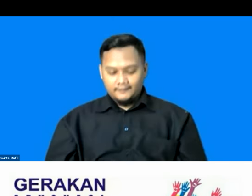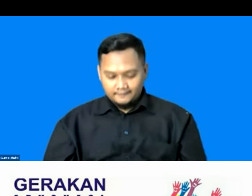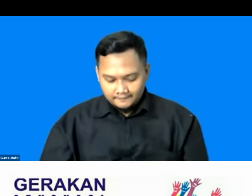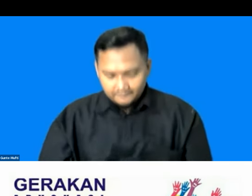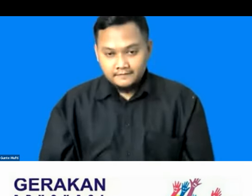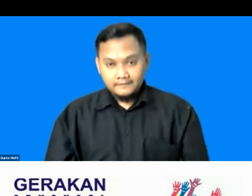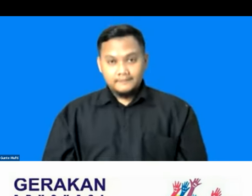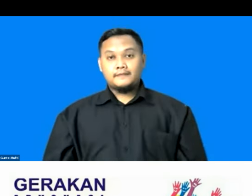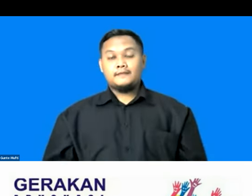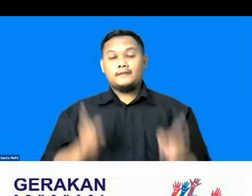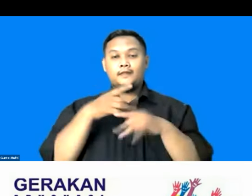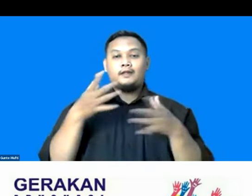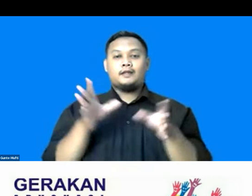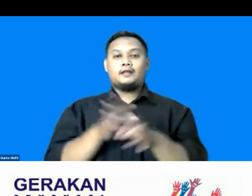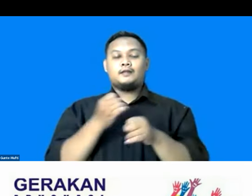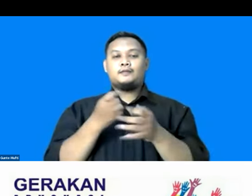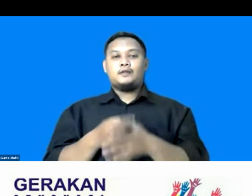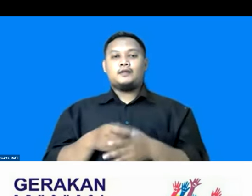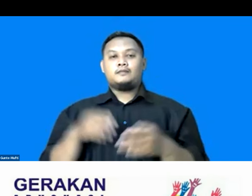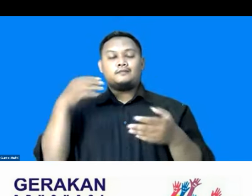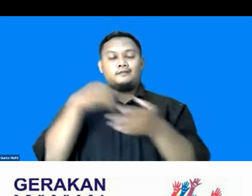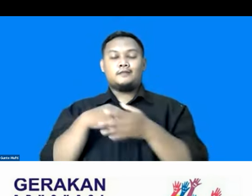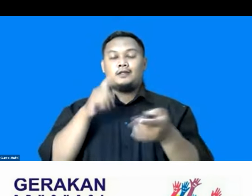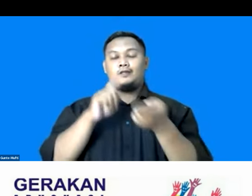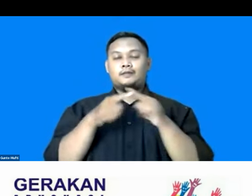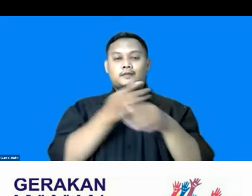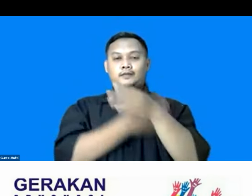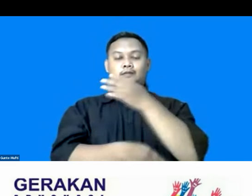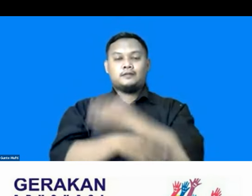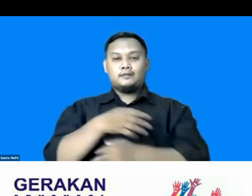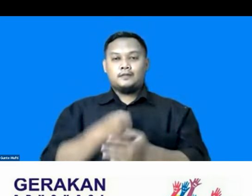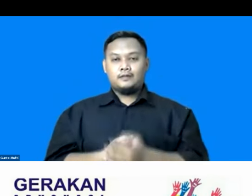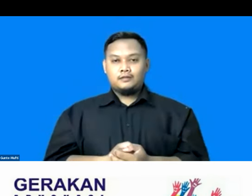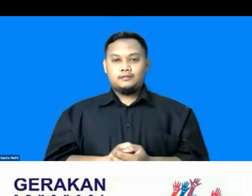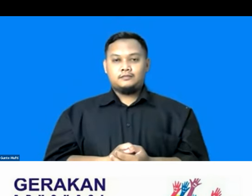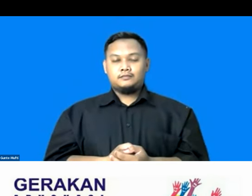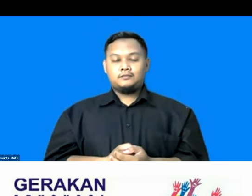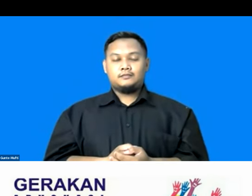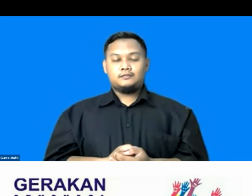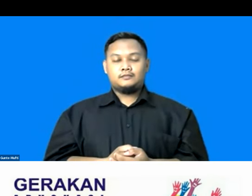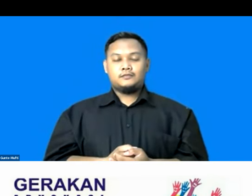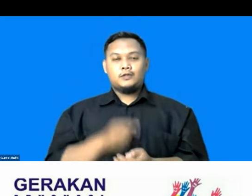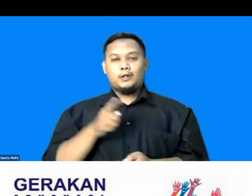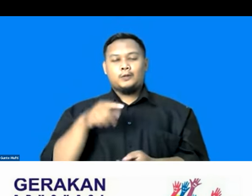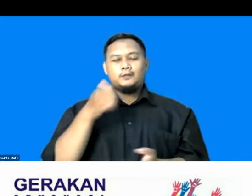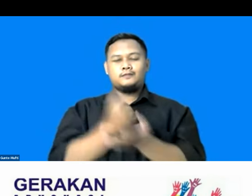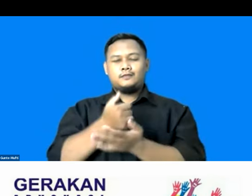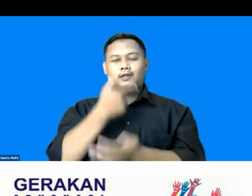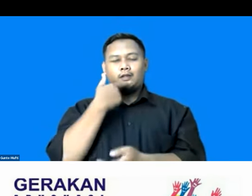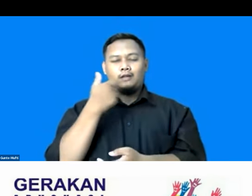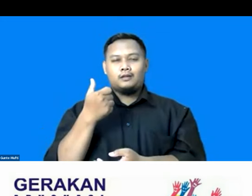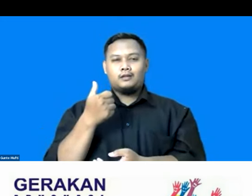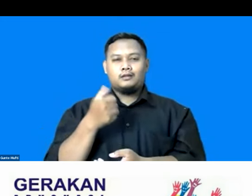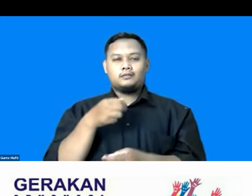sebagai kesimpulan, jadi melibatkan teman-teman yang memiliki disabilitas itu sangat penting, baik